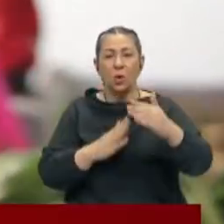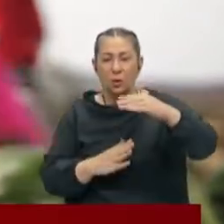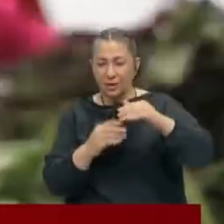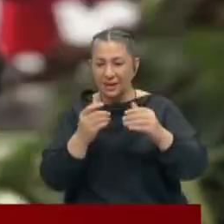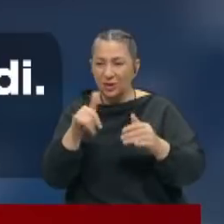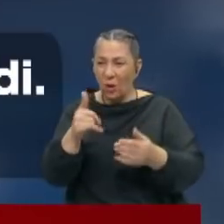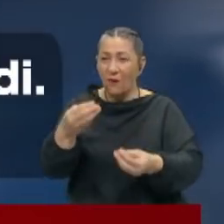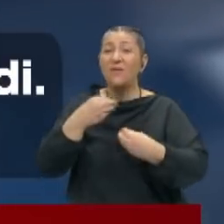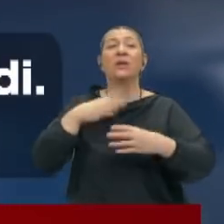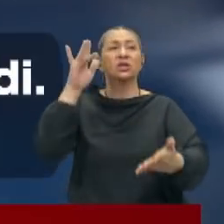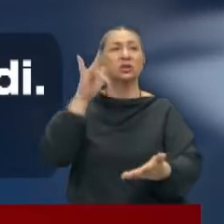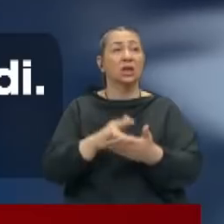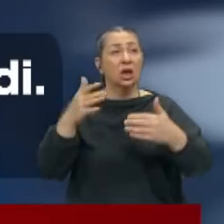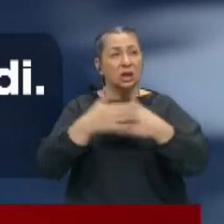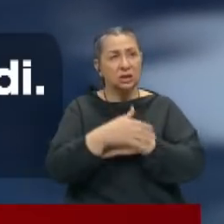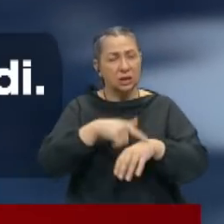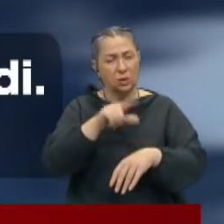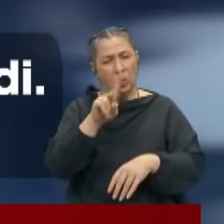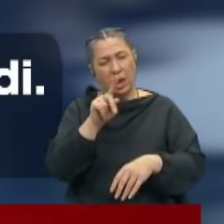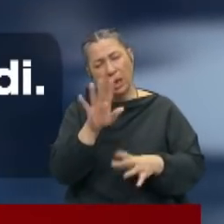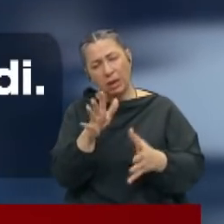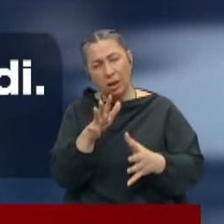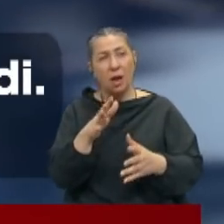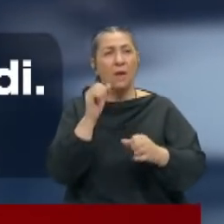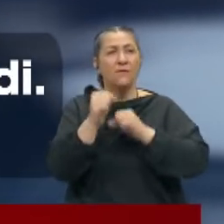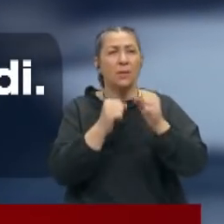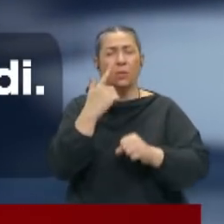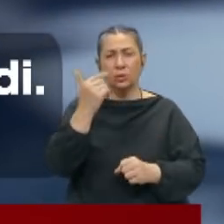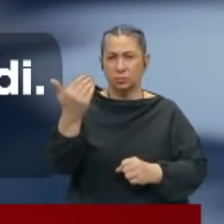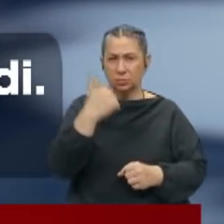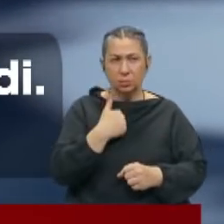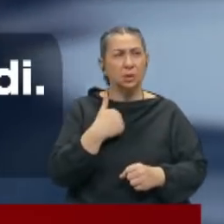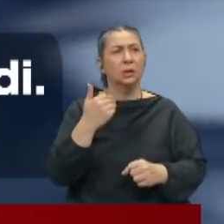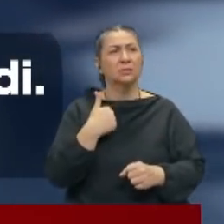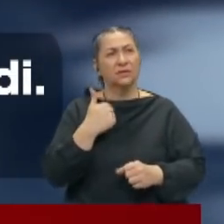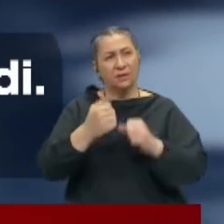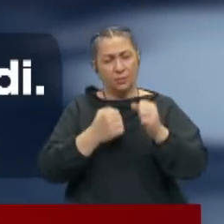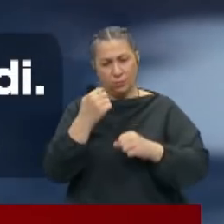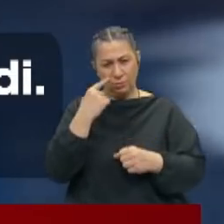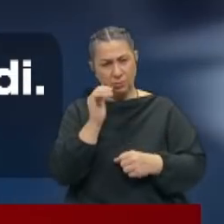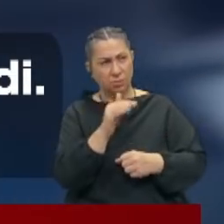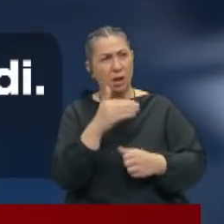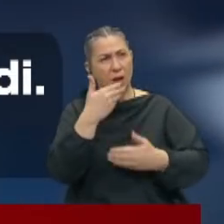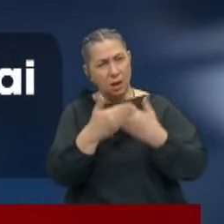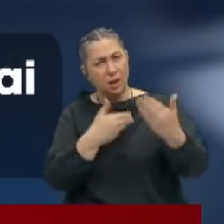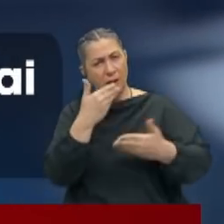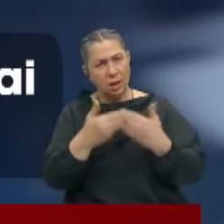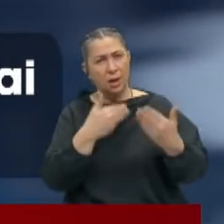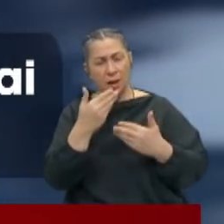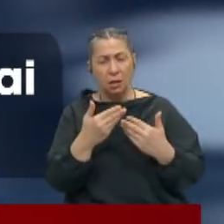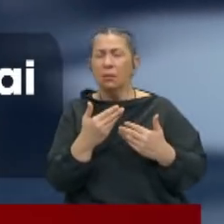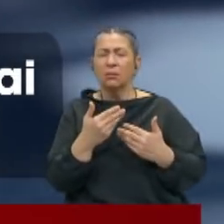cezası nedeniyle. Gece saat aşağı yukarı 12'ydi. Fabrika müdürü geldi. Fabrika müdürüne biz olayları diye anlattık. Anlattık